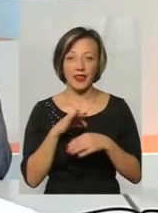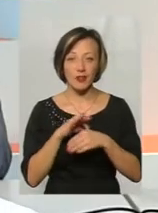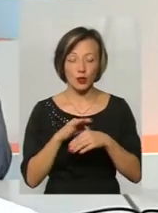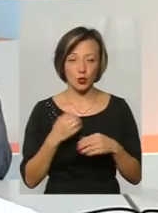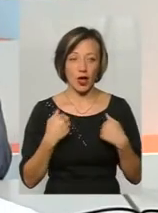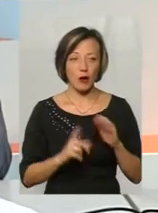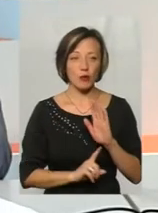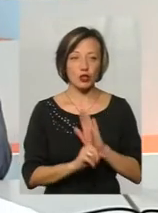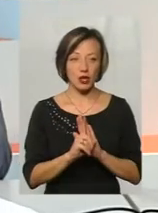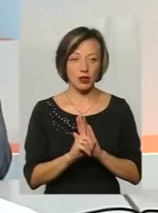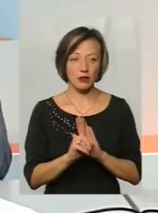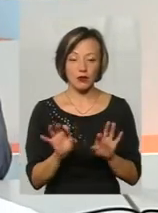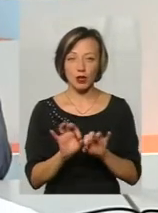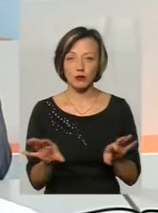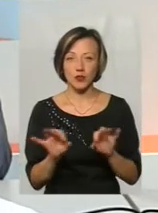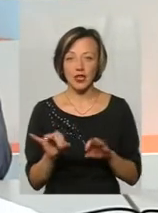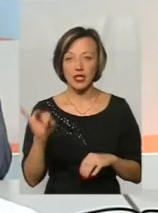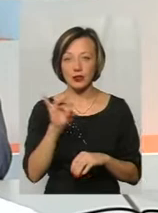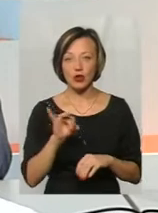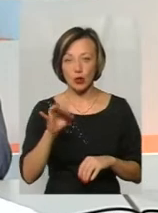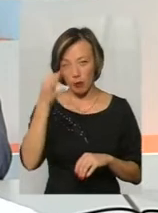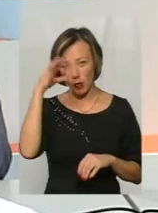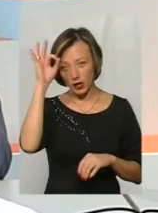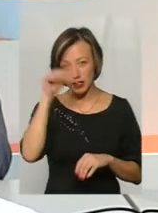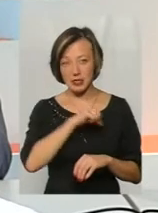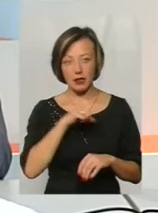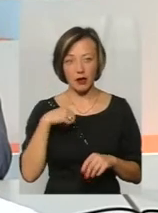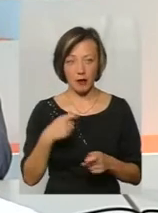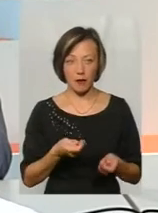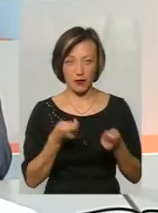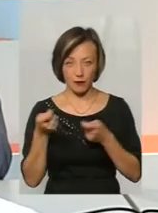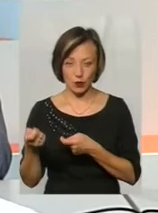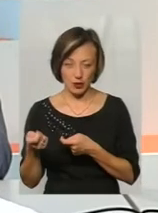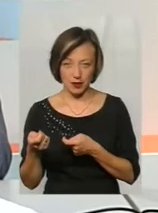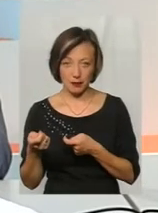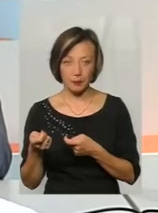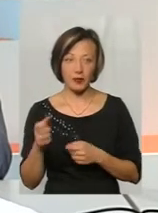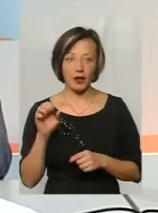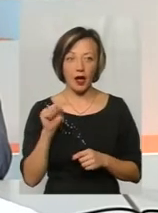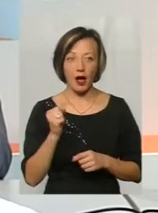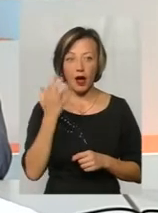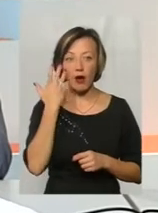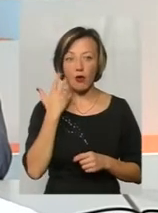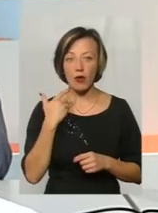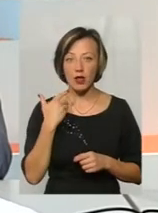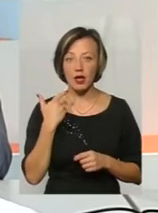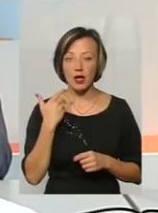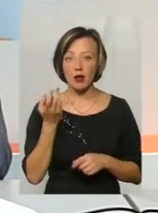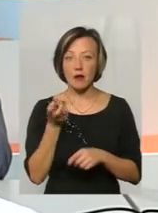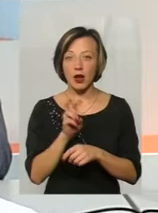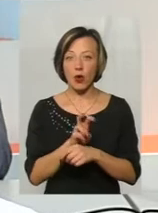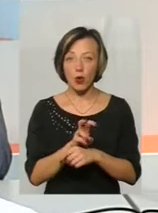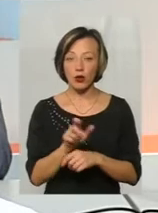почав розповідати цю історію, що поліція сама привозить їх. А коли приходить людина з